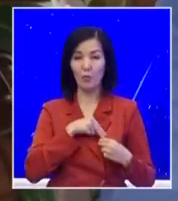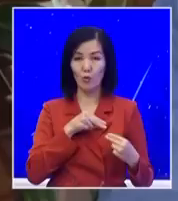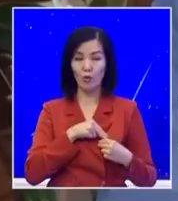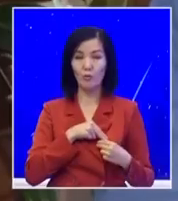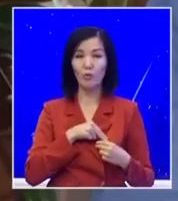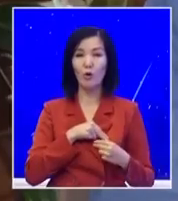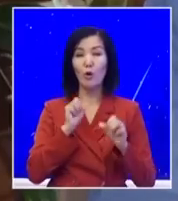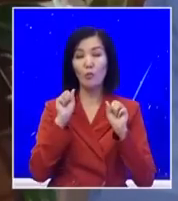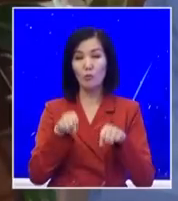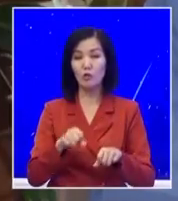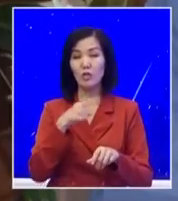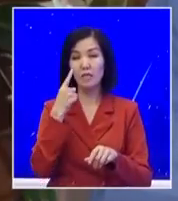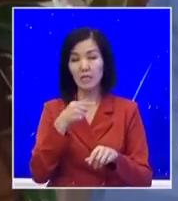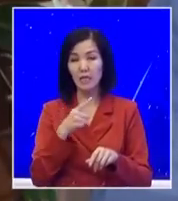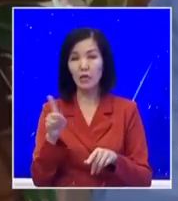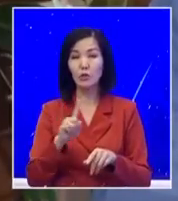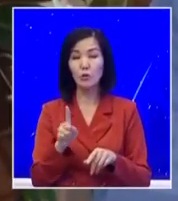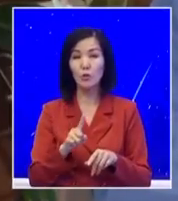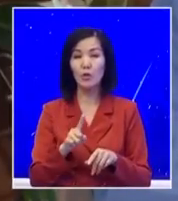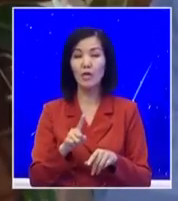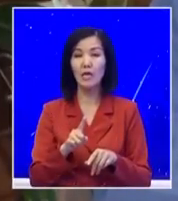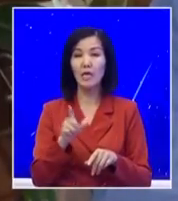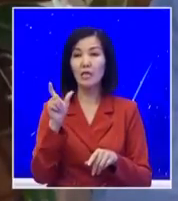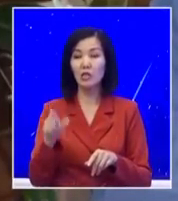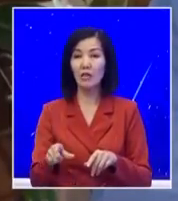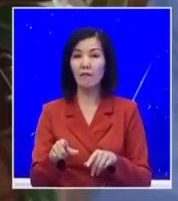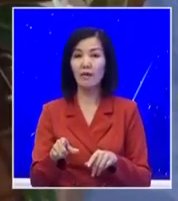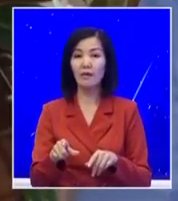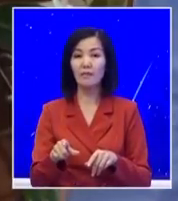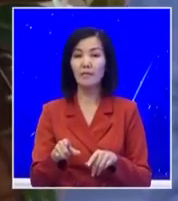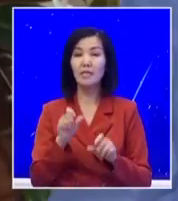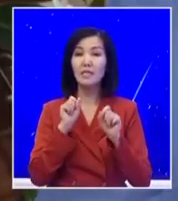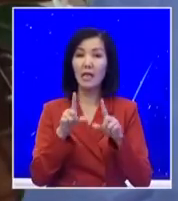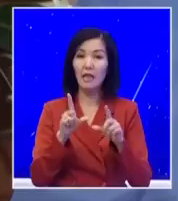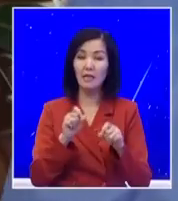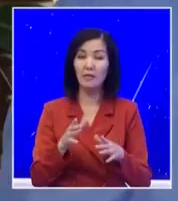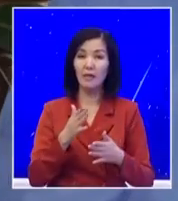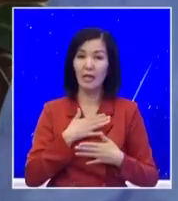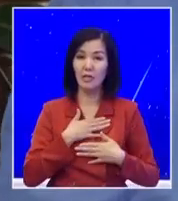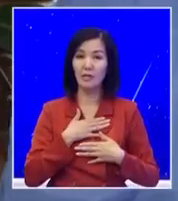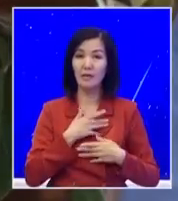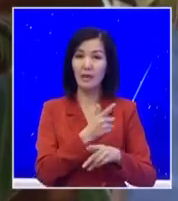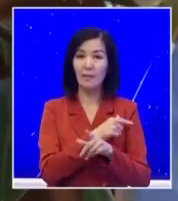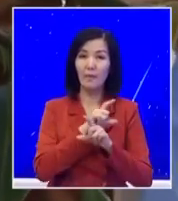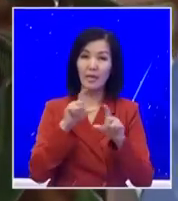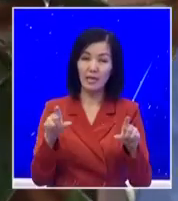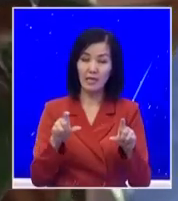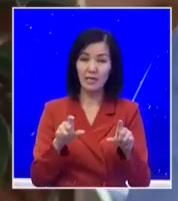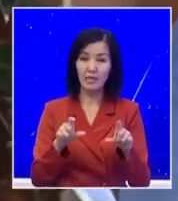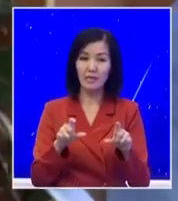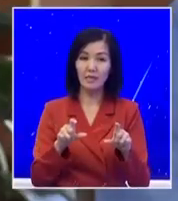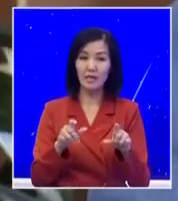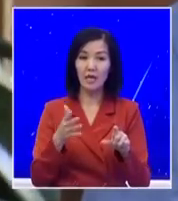что человек является как золотым стандартом нашей детской поликлиники. Когда она